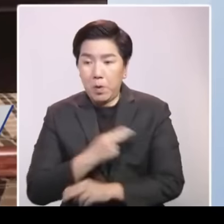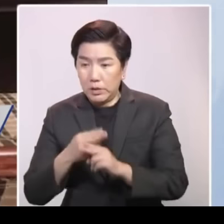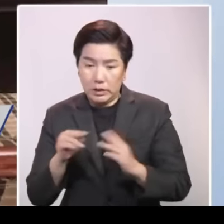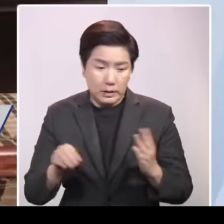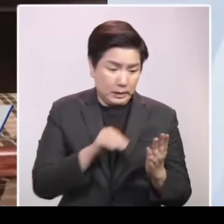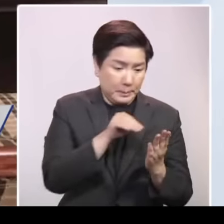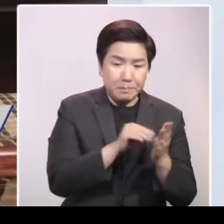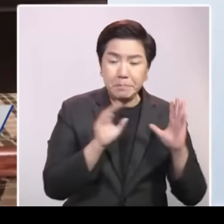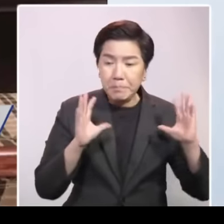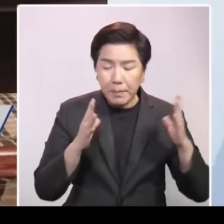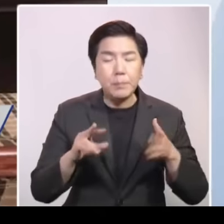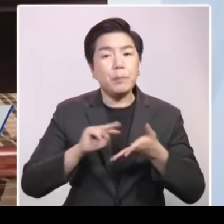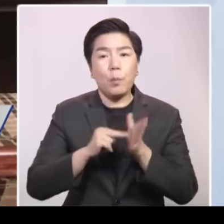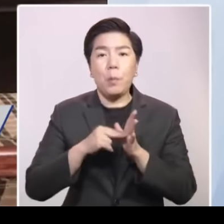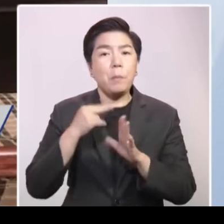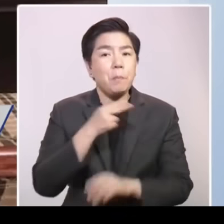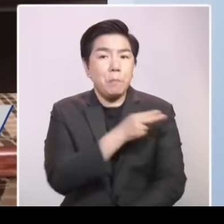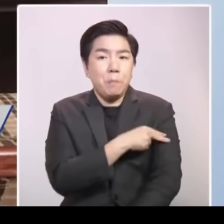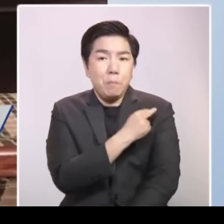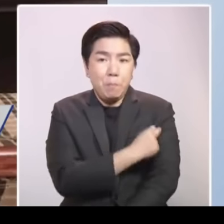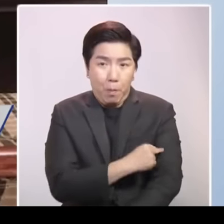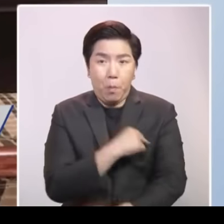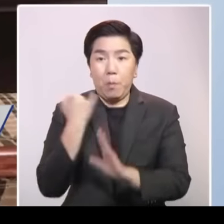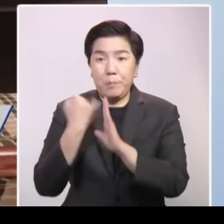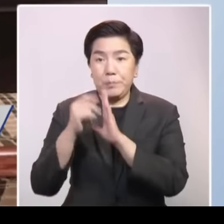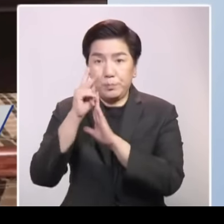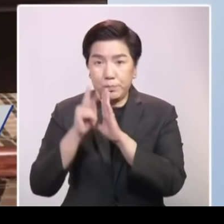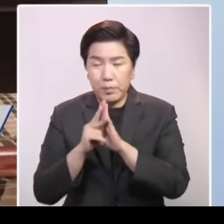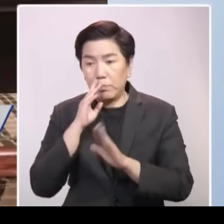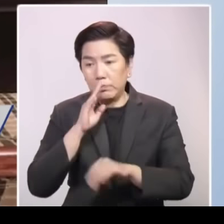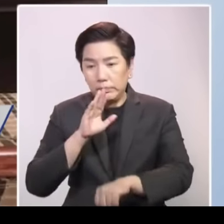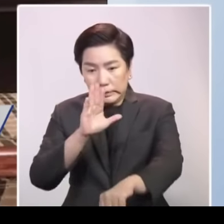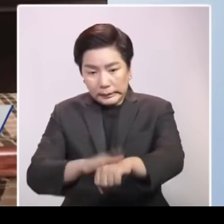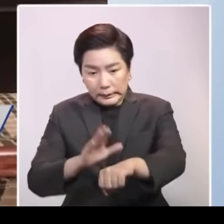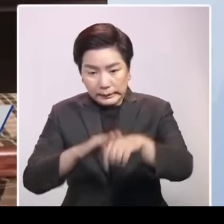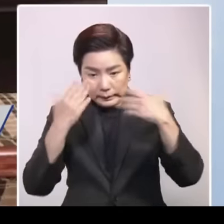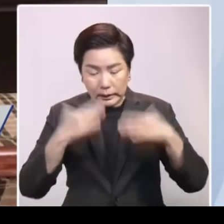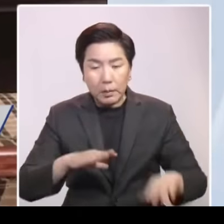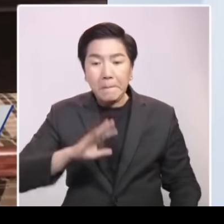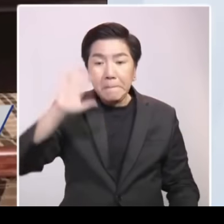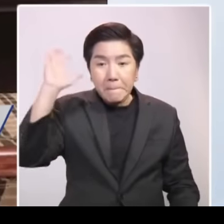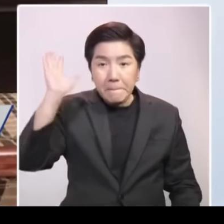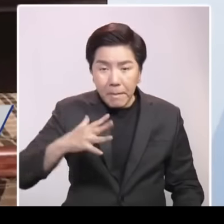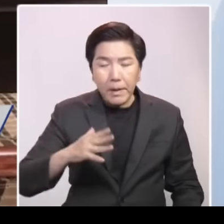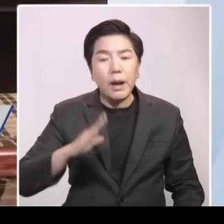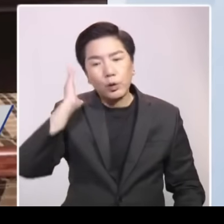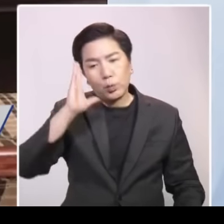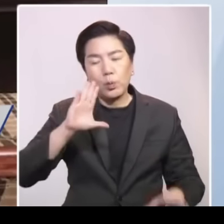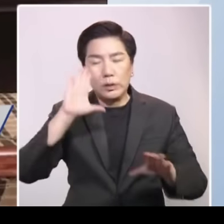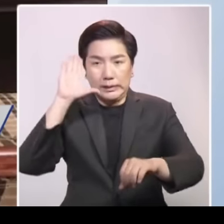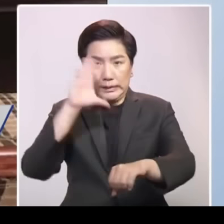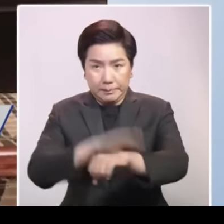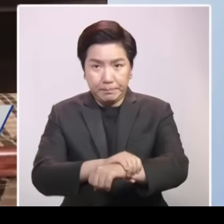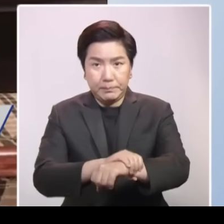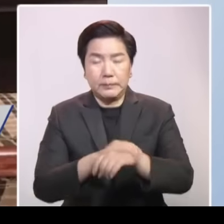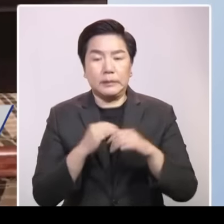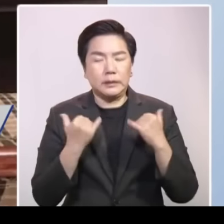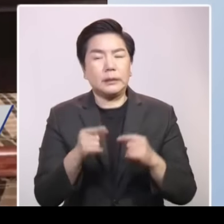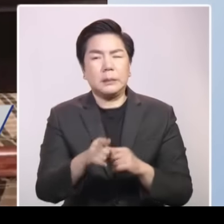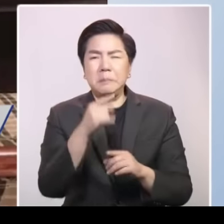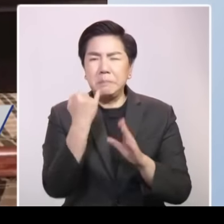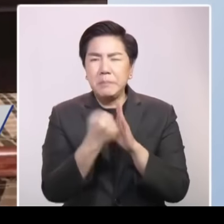เถื่อนครับขั้นตอนต่อไปก็คือการออกหมายเรียกและถ้าออกหมายเรียกแล้วยังไม่มาก็ต้องออกหมายจับต่อไปเพราะว่าเป็น